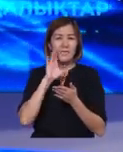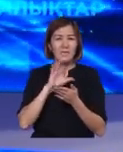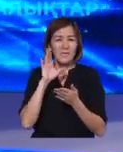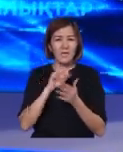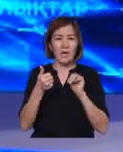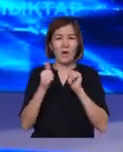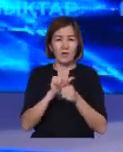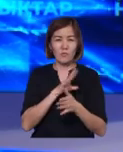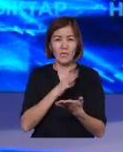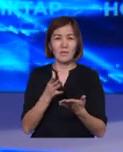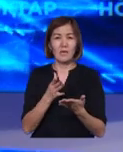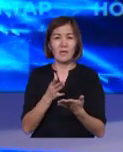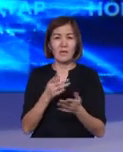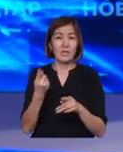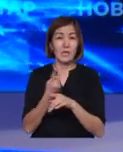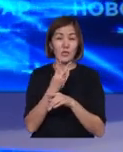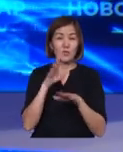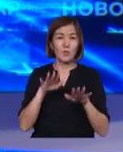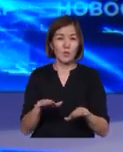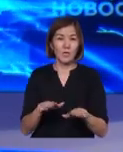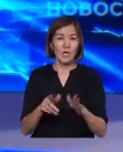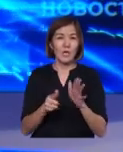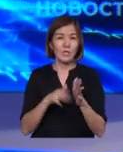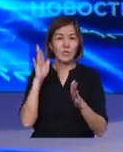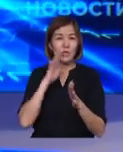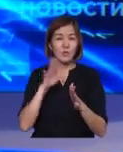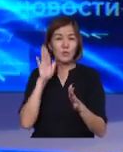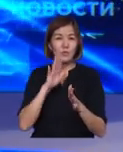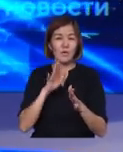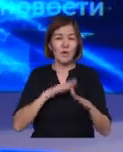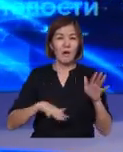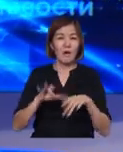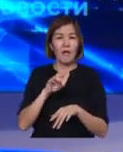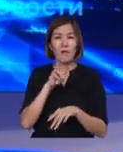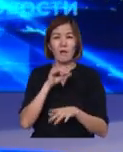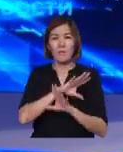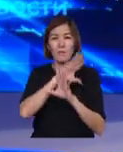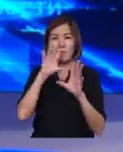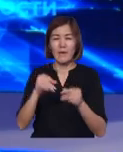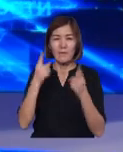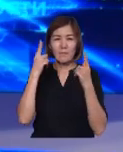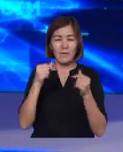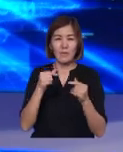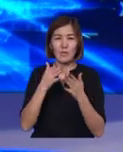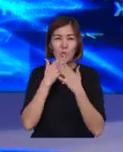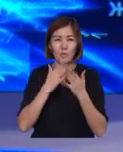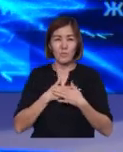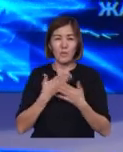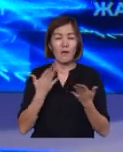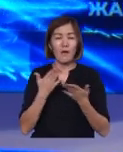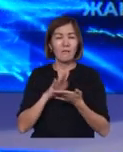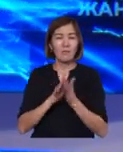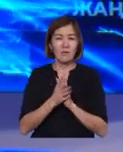көл көлемі жағынан елімізде екінші орында тұр. Жетісудың інжу маржаны алакөл десе аңсары ауып тұратын жұртқа қандай жағдай